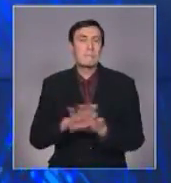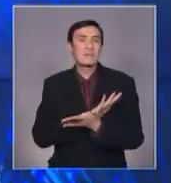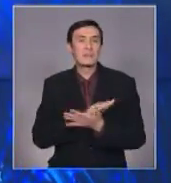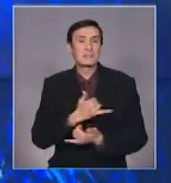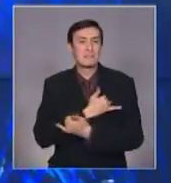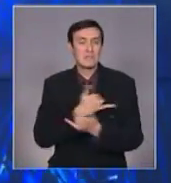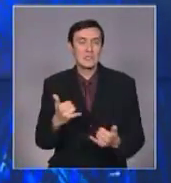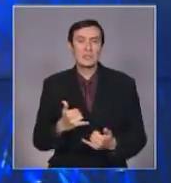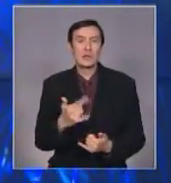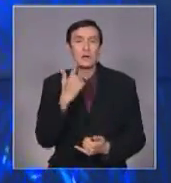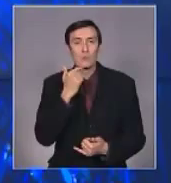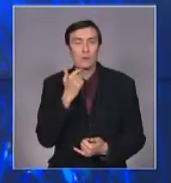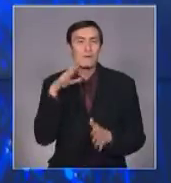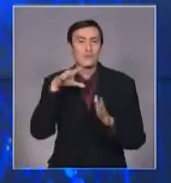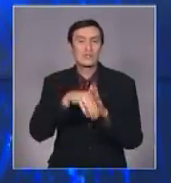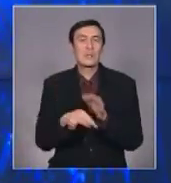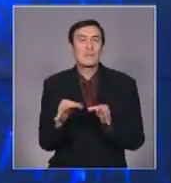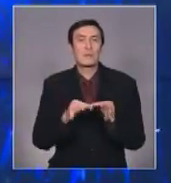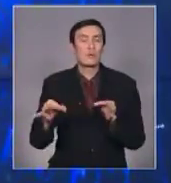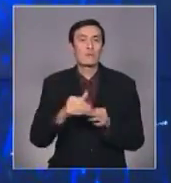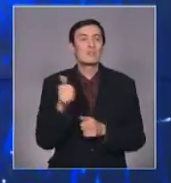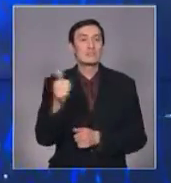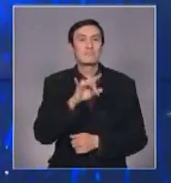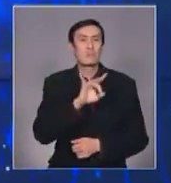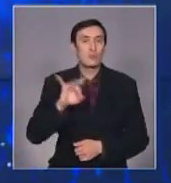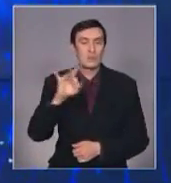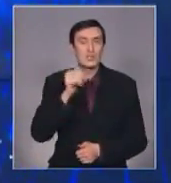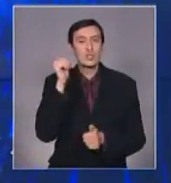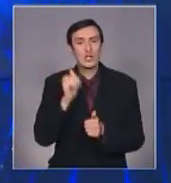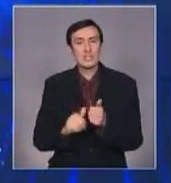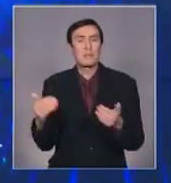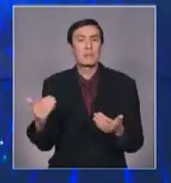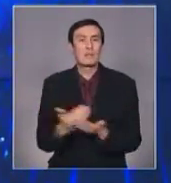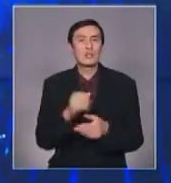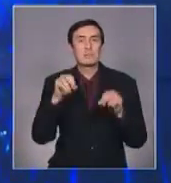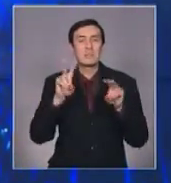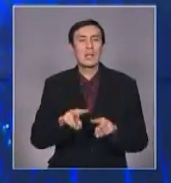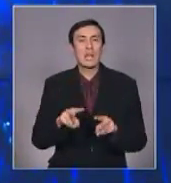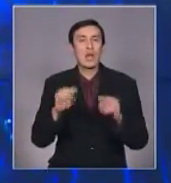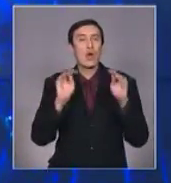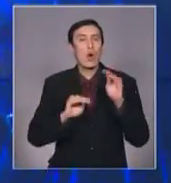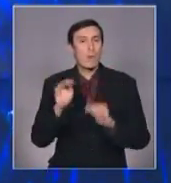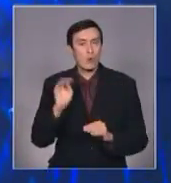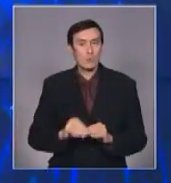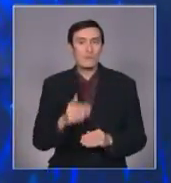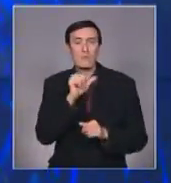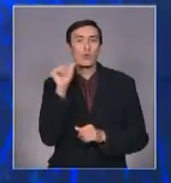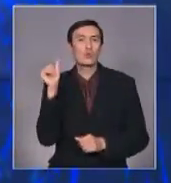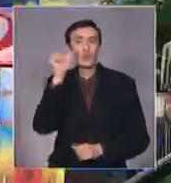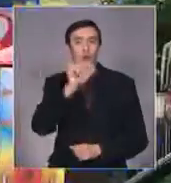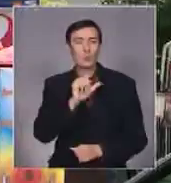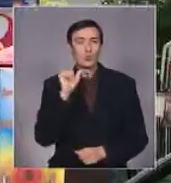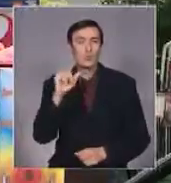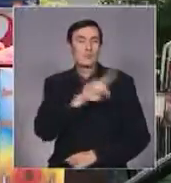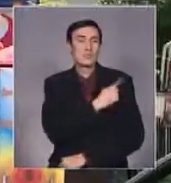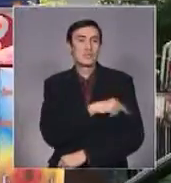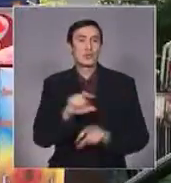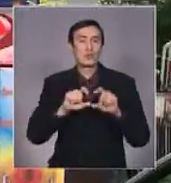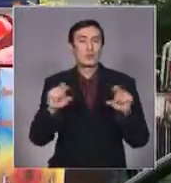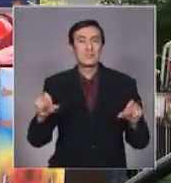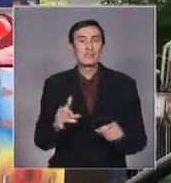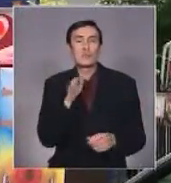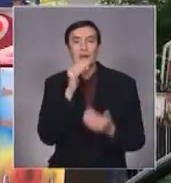безвозмездной сдачи крови регион в числе первых в республике. Здесь часто обновляется специальное оборудование. В прошлом году медучреждение